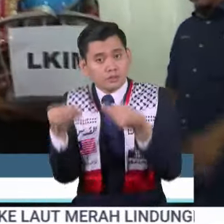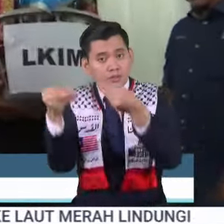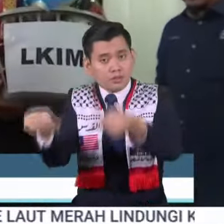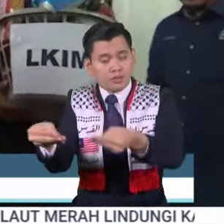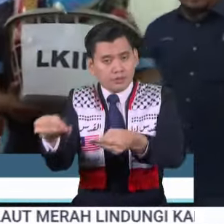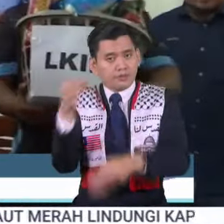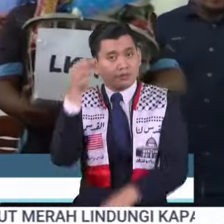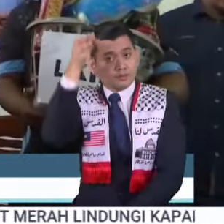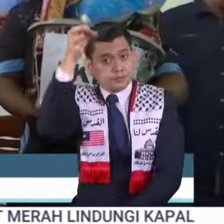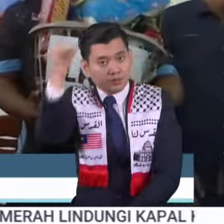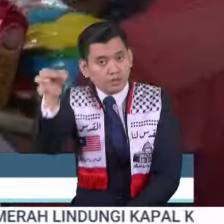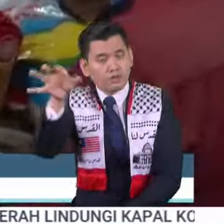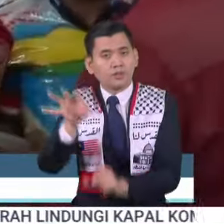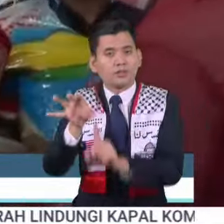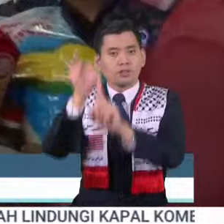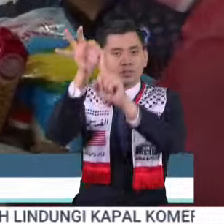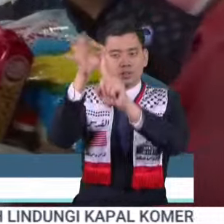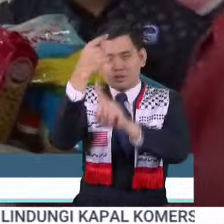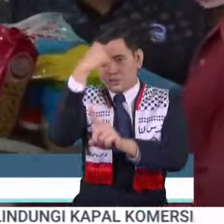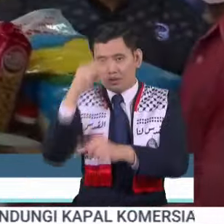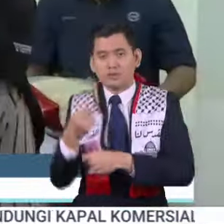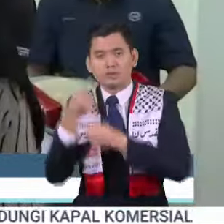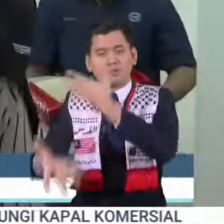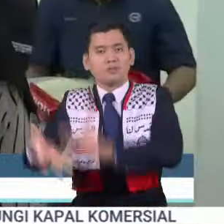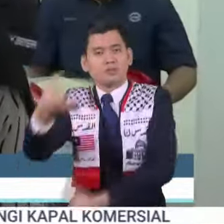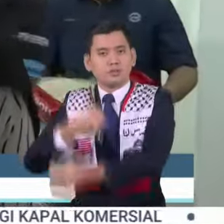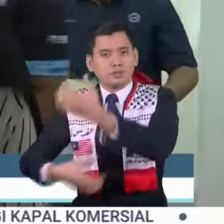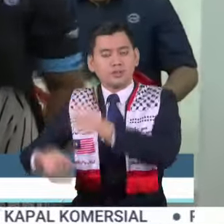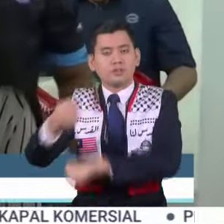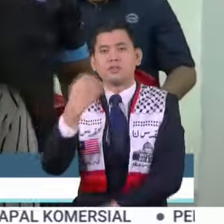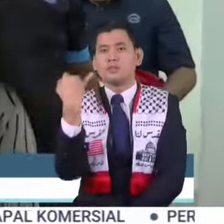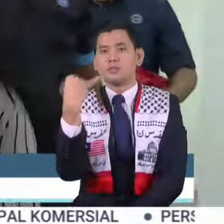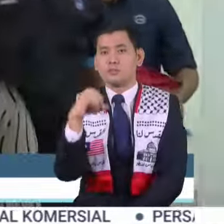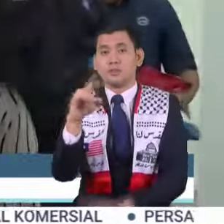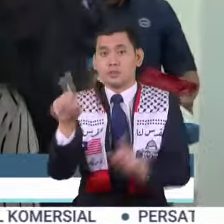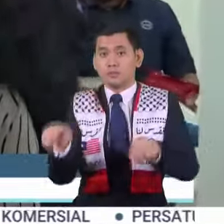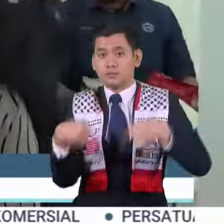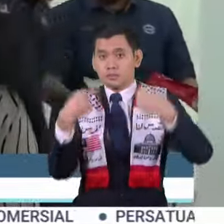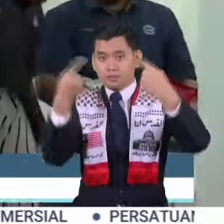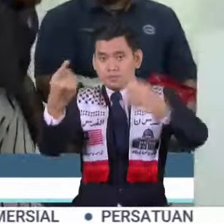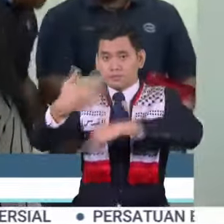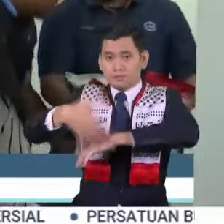dari semasa ke semasa khususnya kepada nelayan yang tidak dapat ke